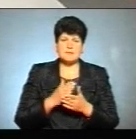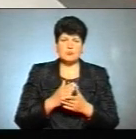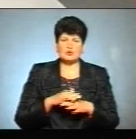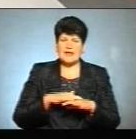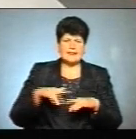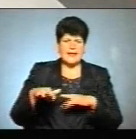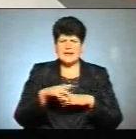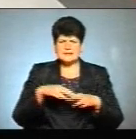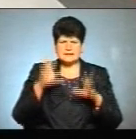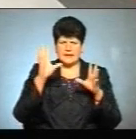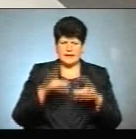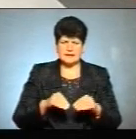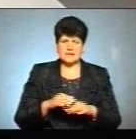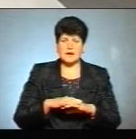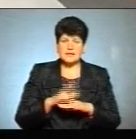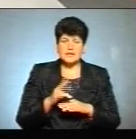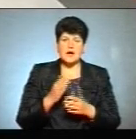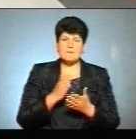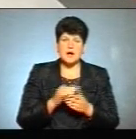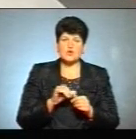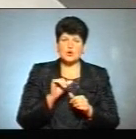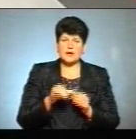стихійні ринки, а ринки ті, які мають окремі